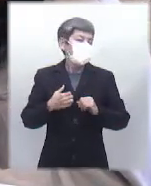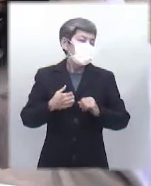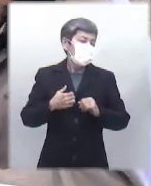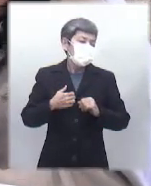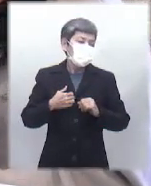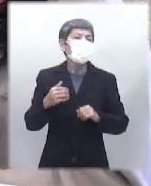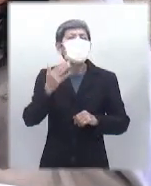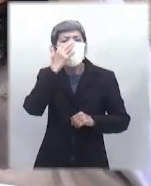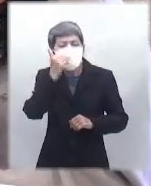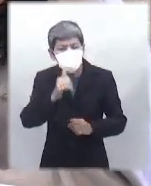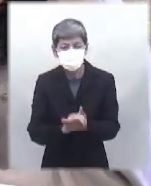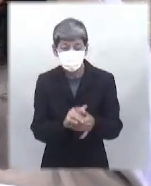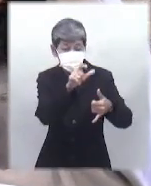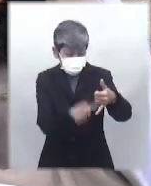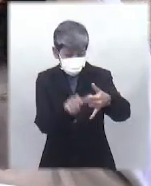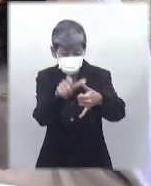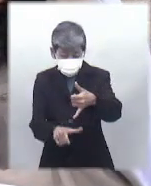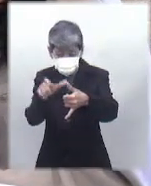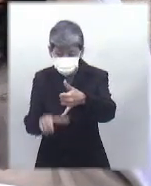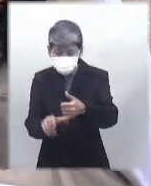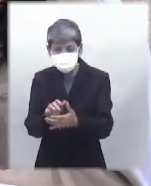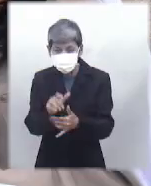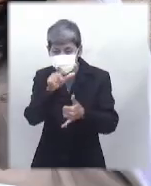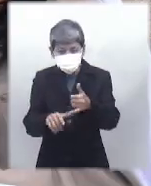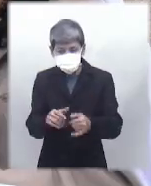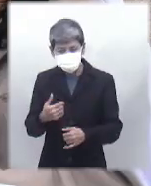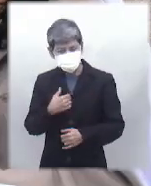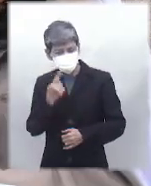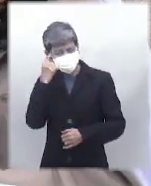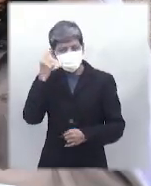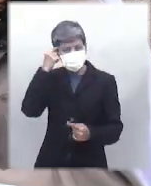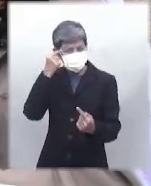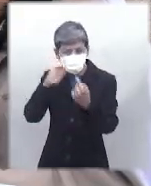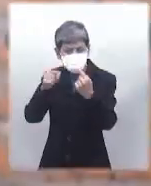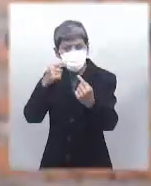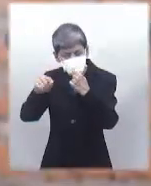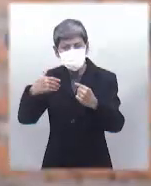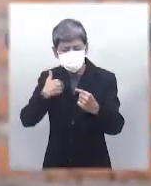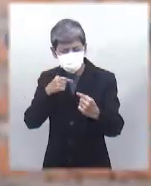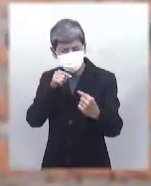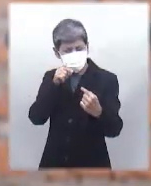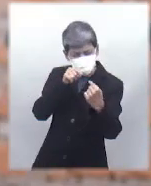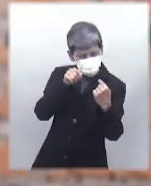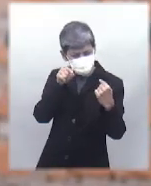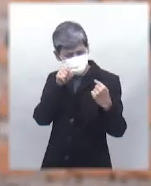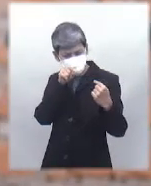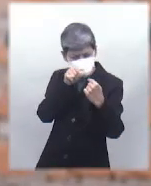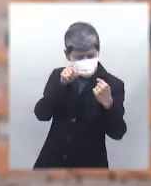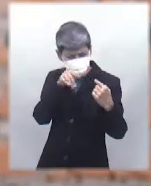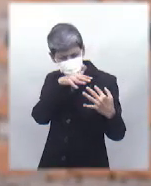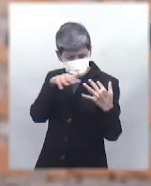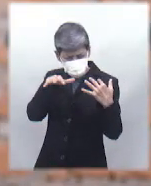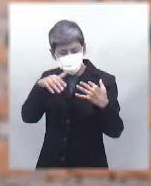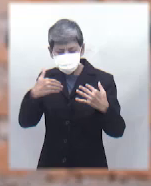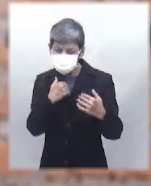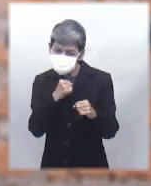ไปเพราะว่าเขาอ่ะไม่ได้เข้าใจเหมือนอย่างที่เราเข้าใจแบบลึกซึ้งในการที่เราจะมองเขา